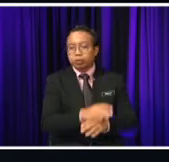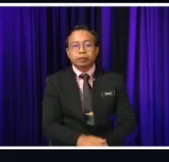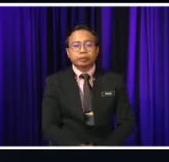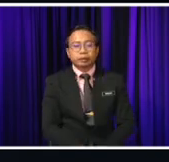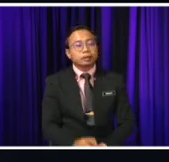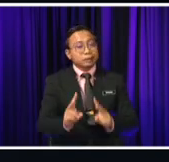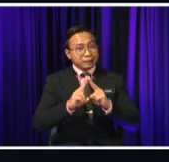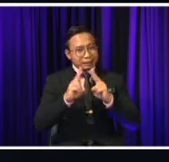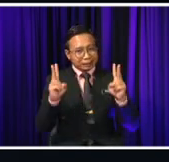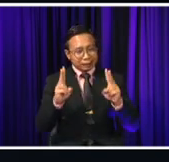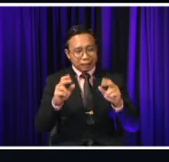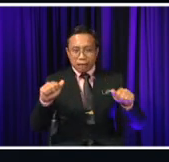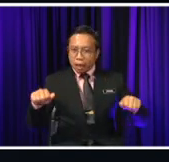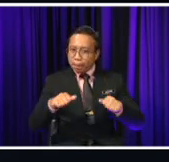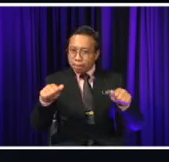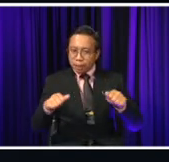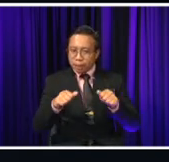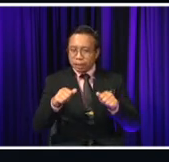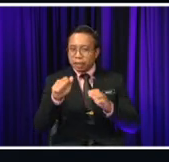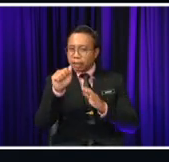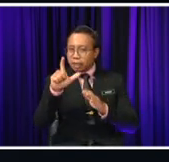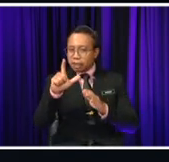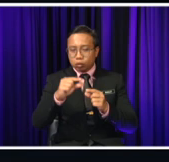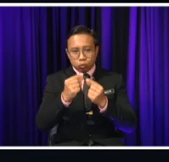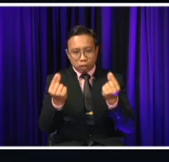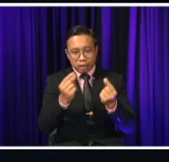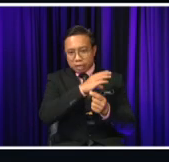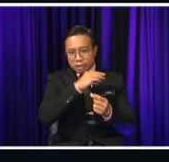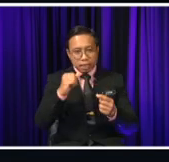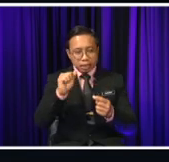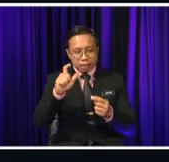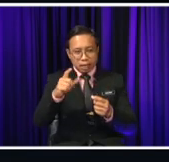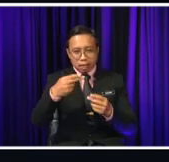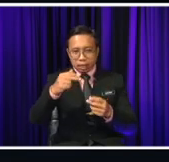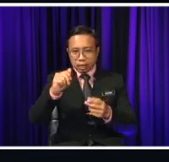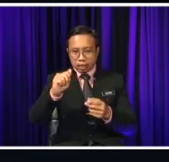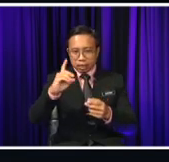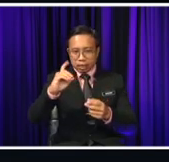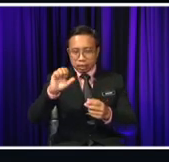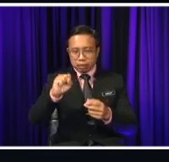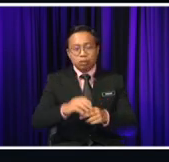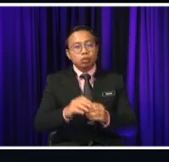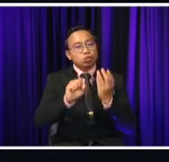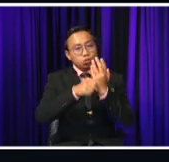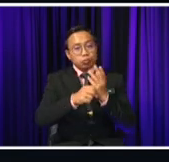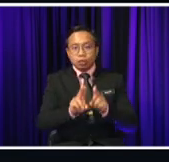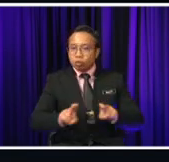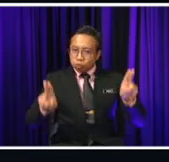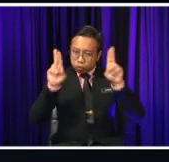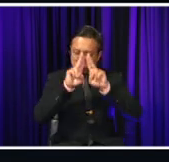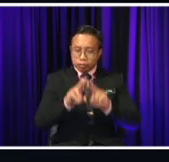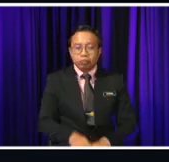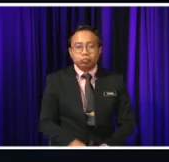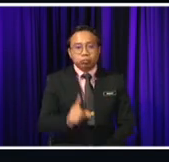sangat mengamalkan Alquran dan al-hadist sebagai sumber utama selain daripada itu juga sebagai